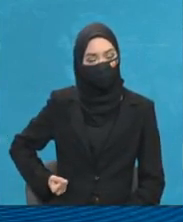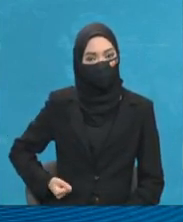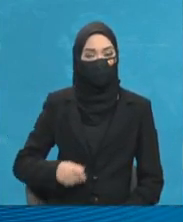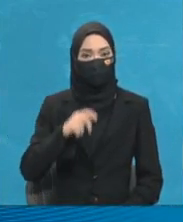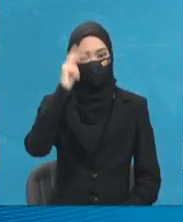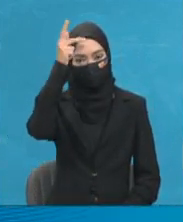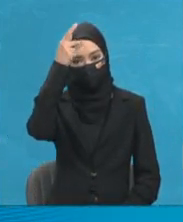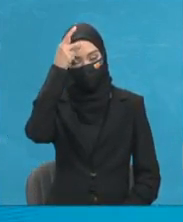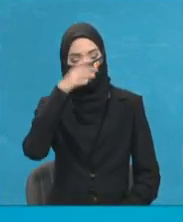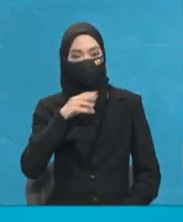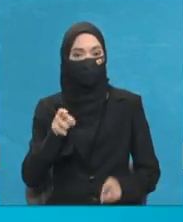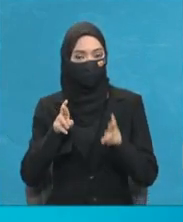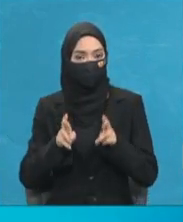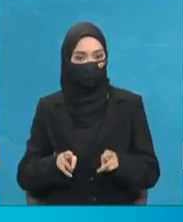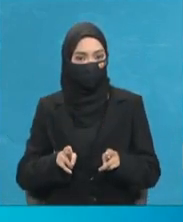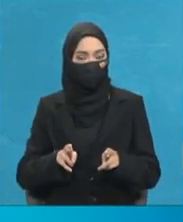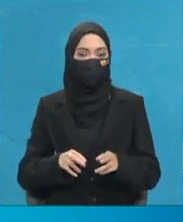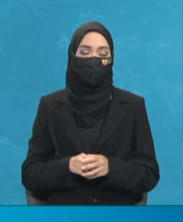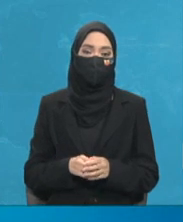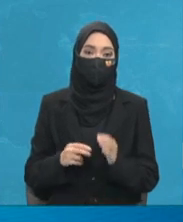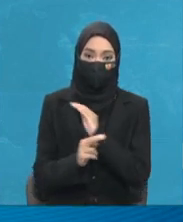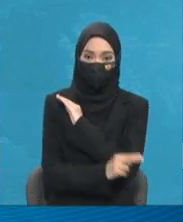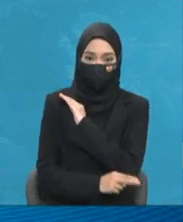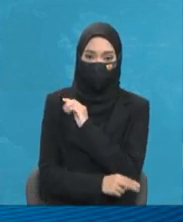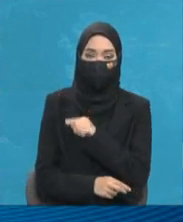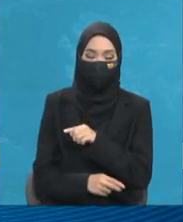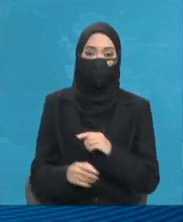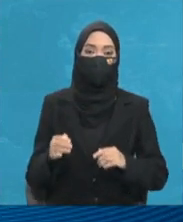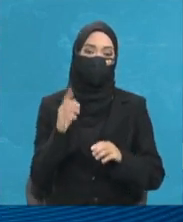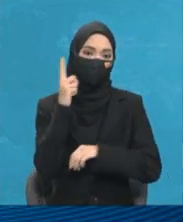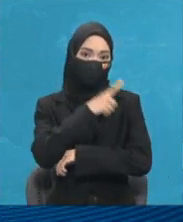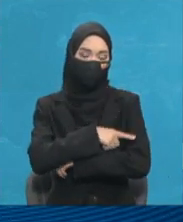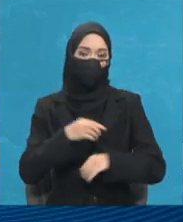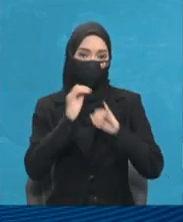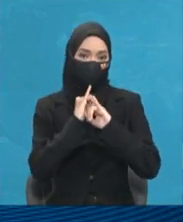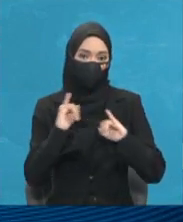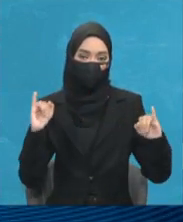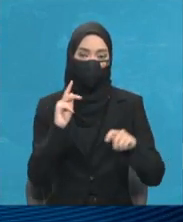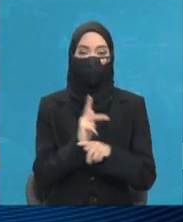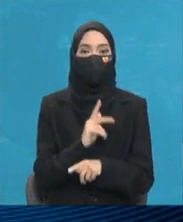Kamboja bersempena dengan hari kemerdekaan yang ke-68 negara tersebut